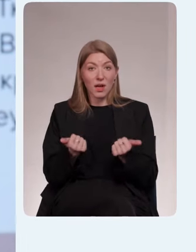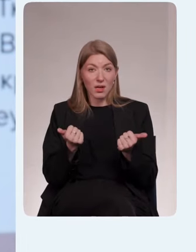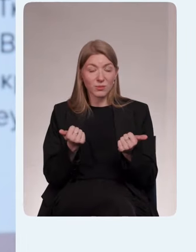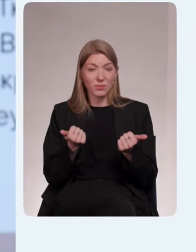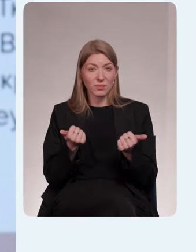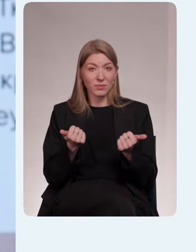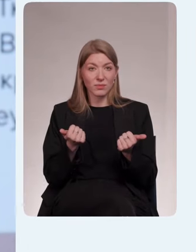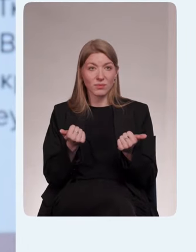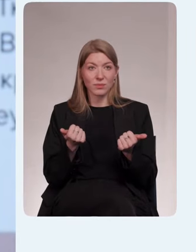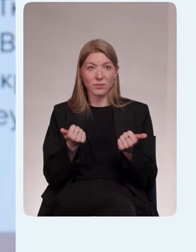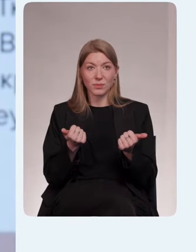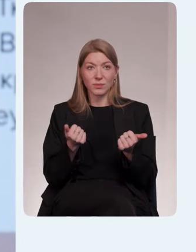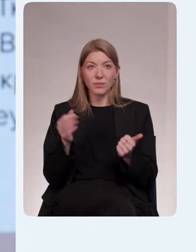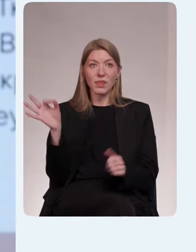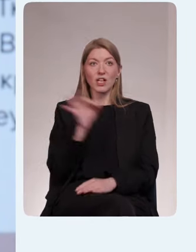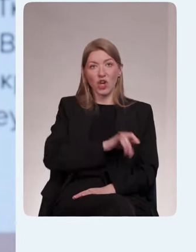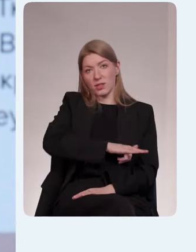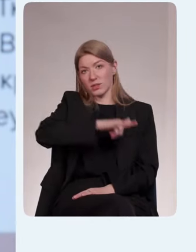самолетах дальнего